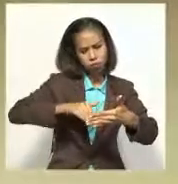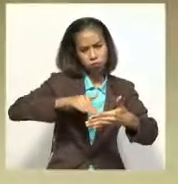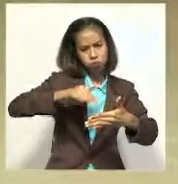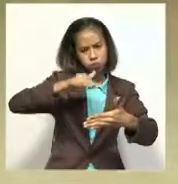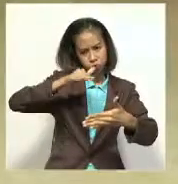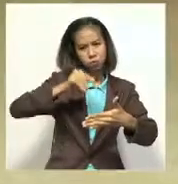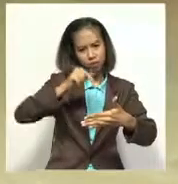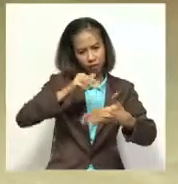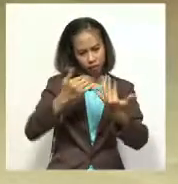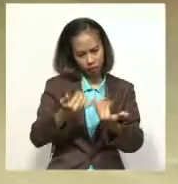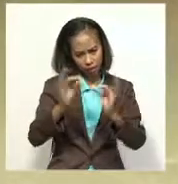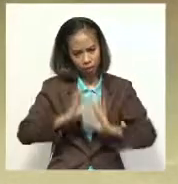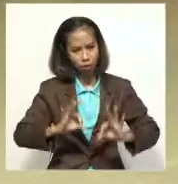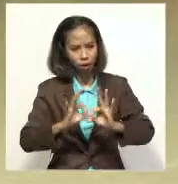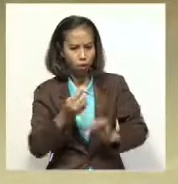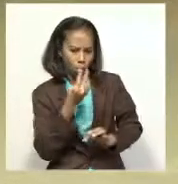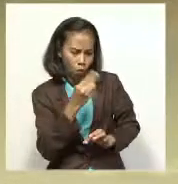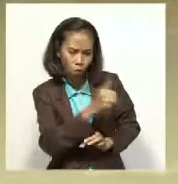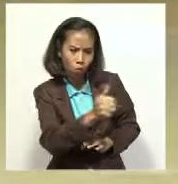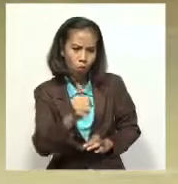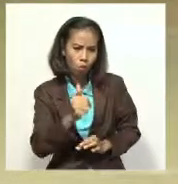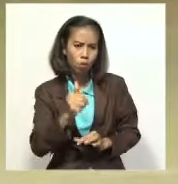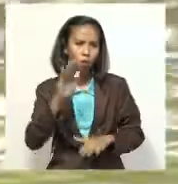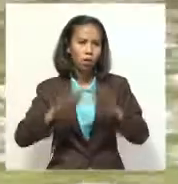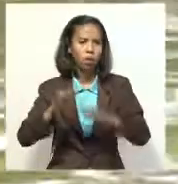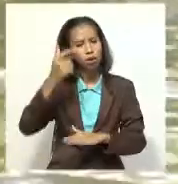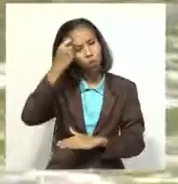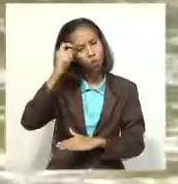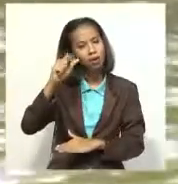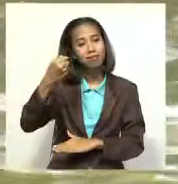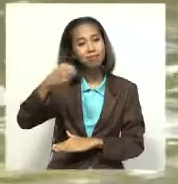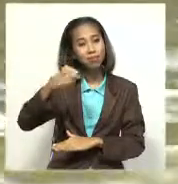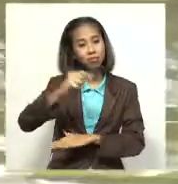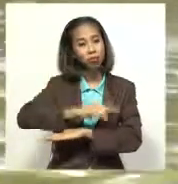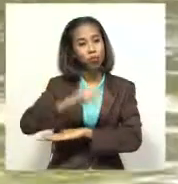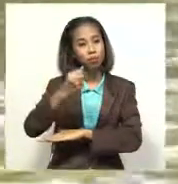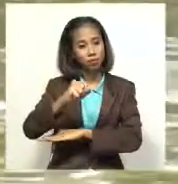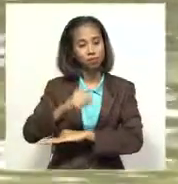งต้องเฝ้าระวังติดตามสถานการณ์อย่างใกล้ชิดอย่างน้อยอีกประมาณ10วันค่ะ